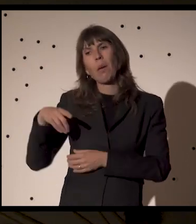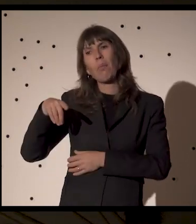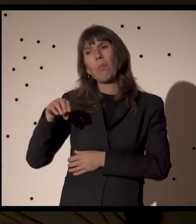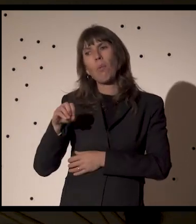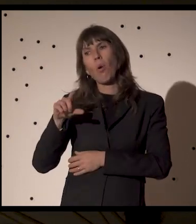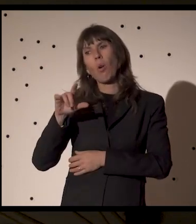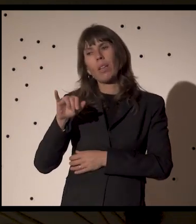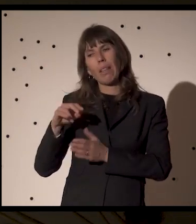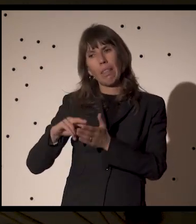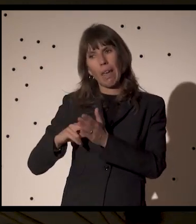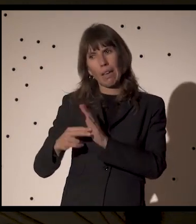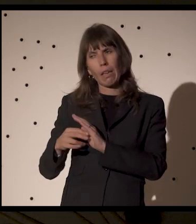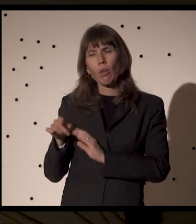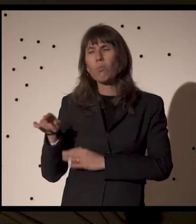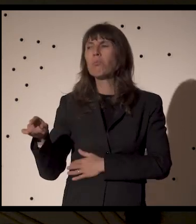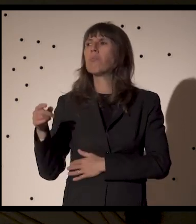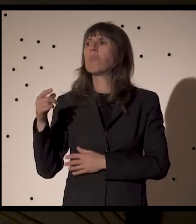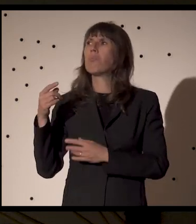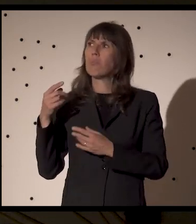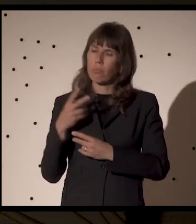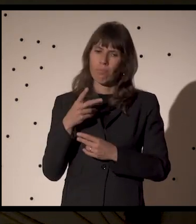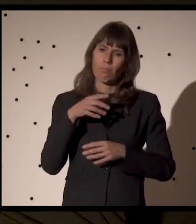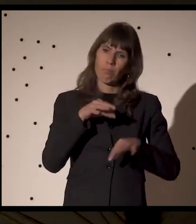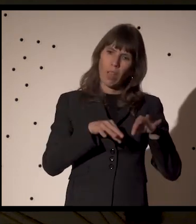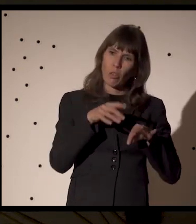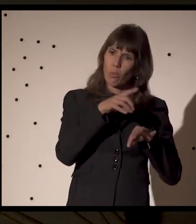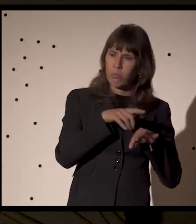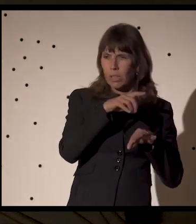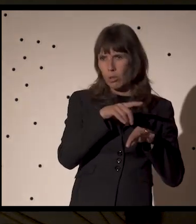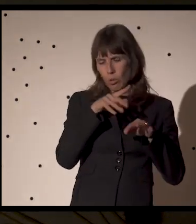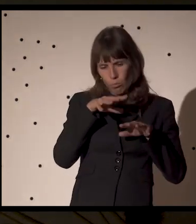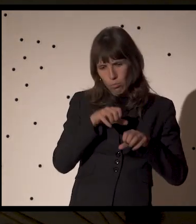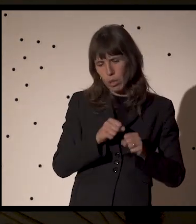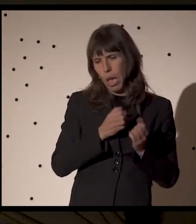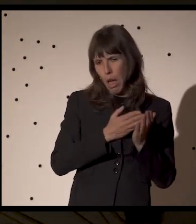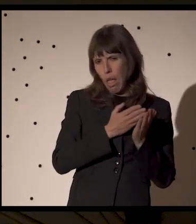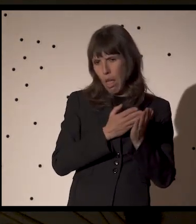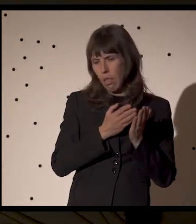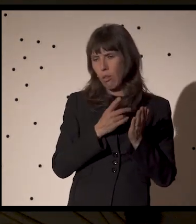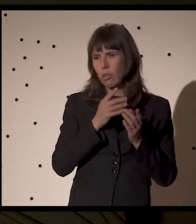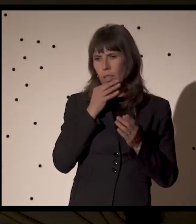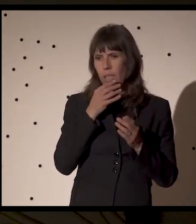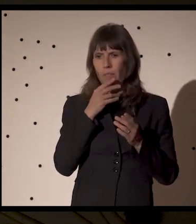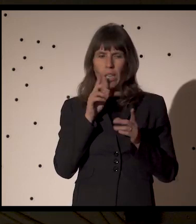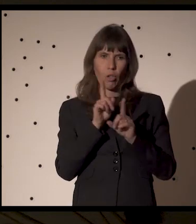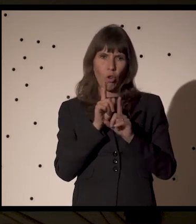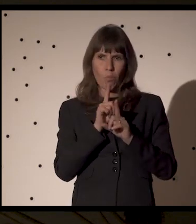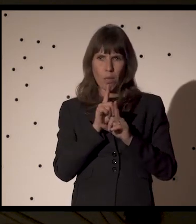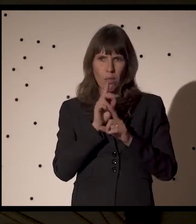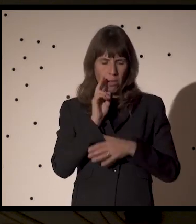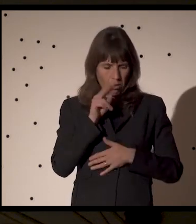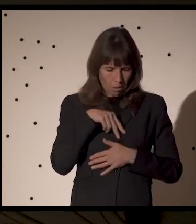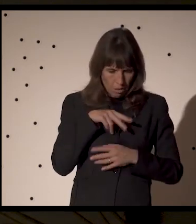Piccolo teatro impegnato su più fronti da un percorso di troppo analisi a dei laboratori